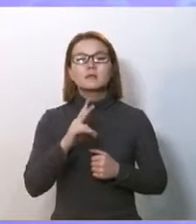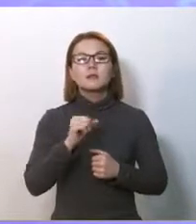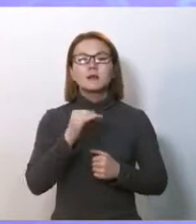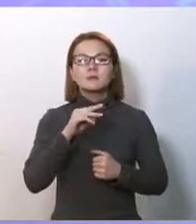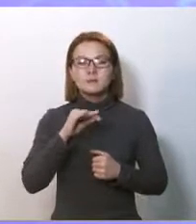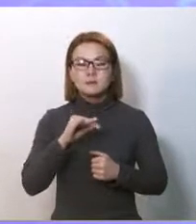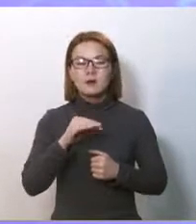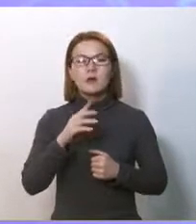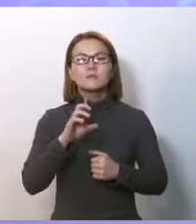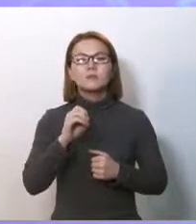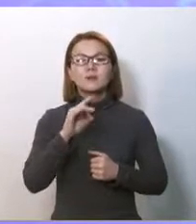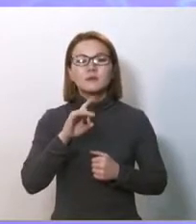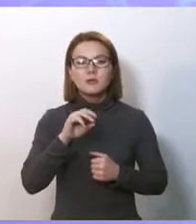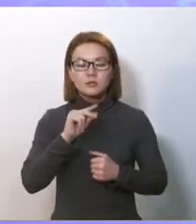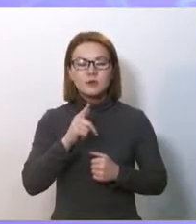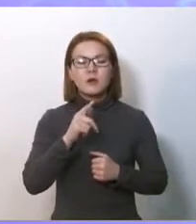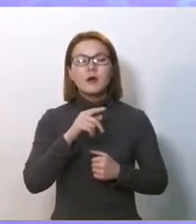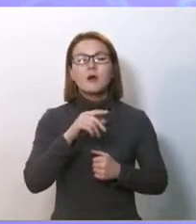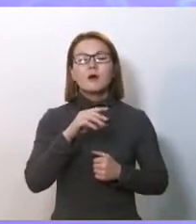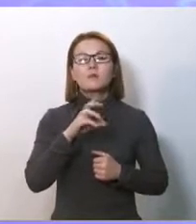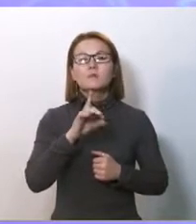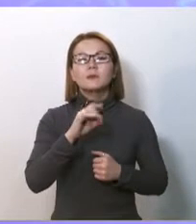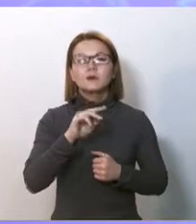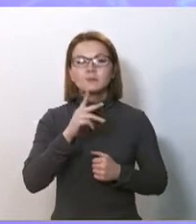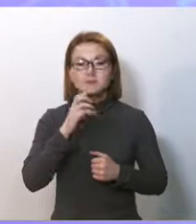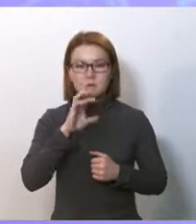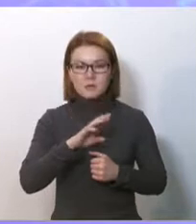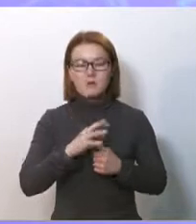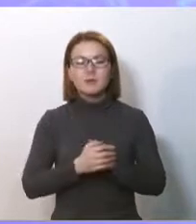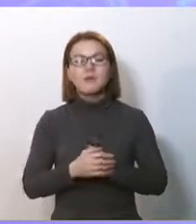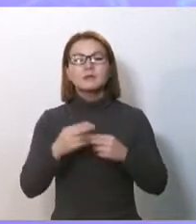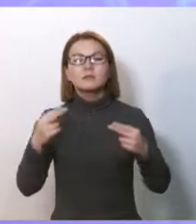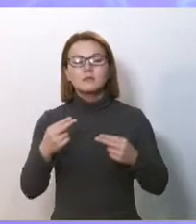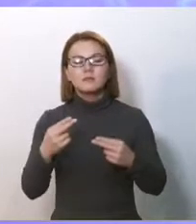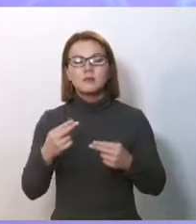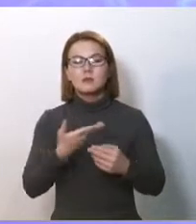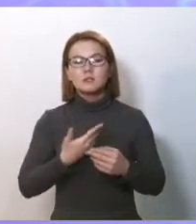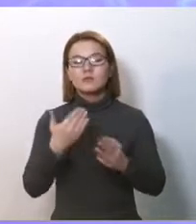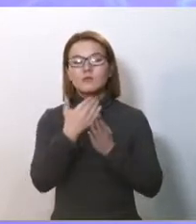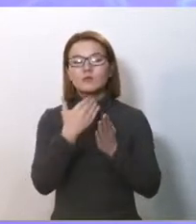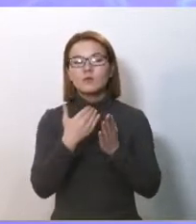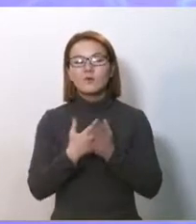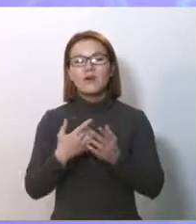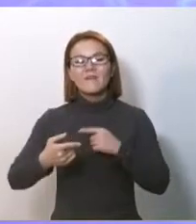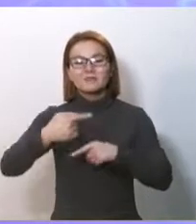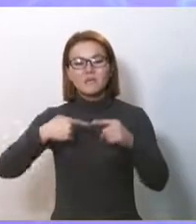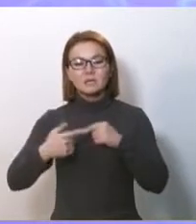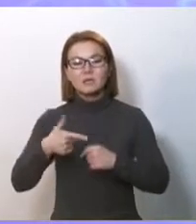беречь, браться. Тема нашего урока – возвратные глаголы.